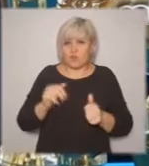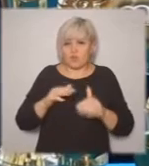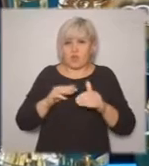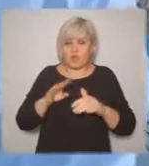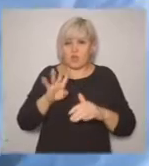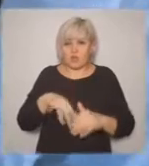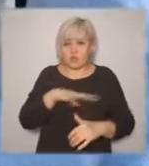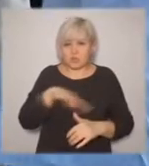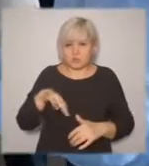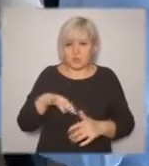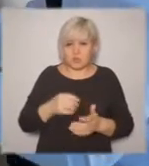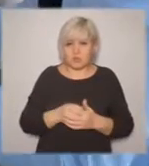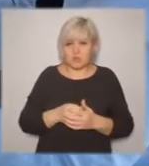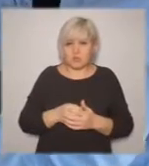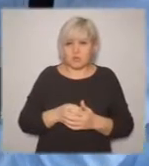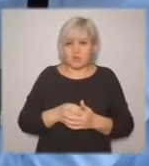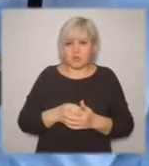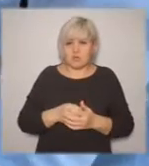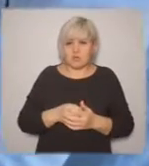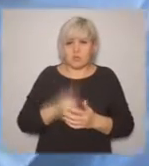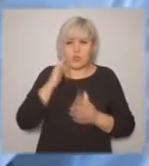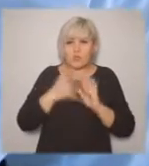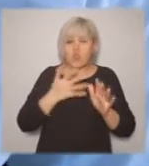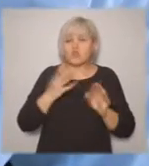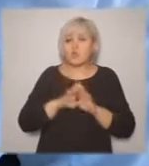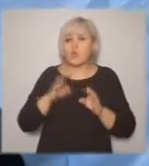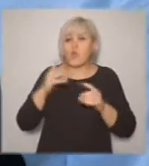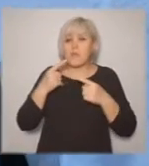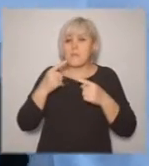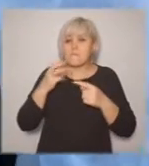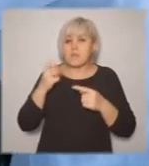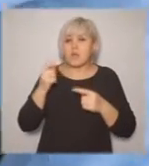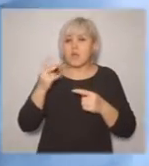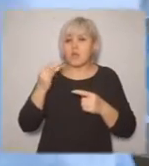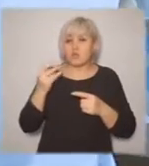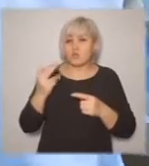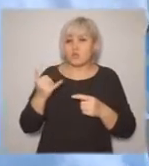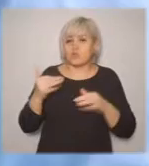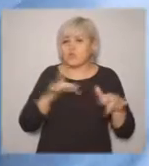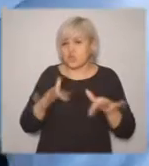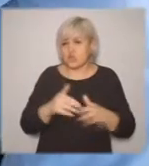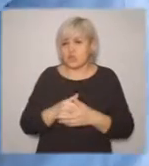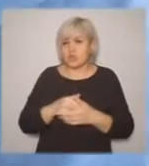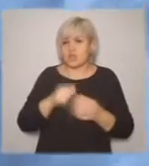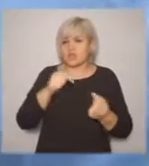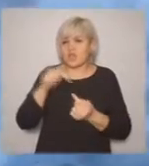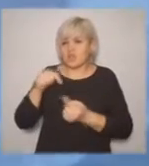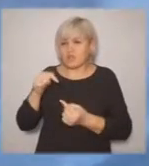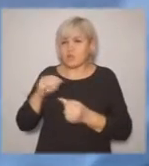Чем хороши шахматы вот в процессе реабилитации слепого человека? Научился неплохо играть в